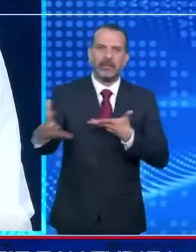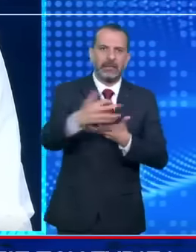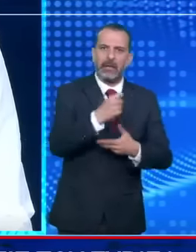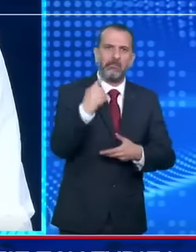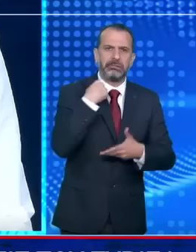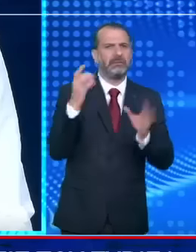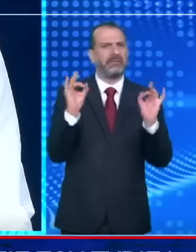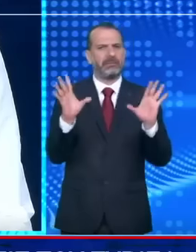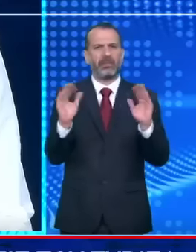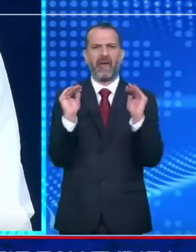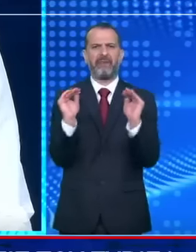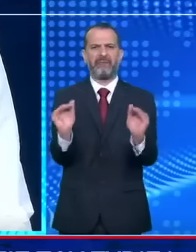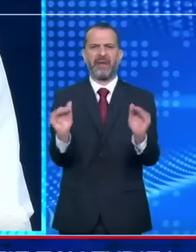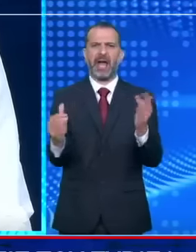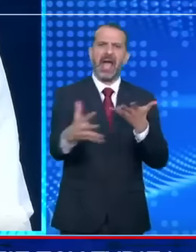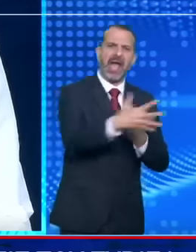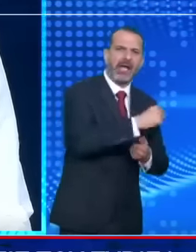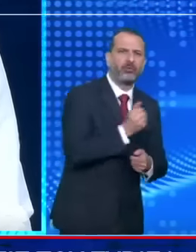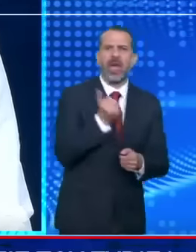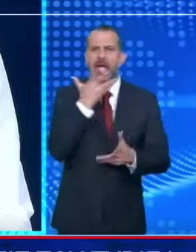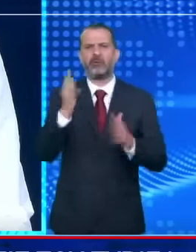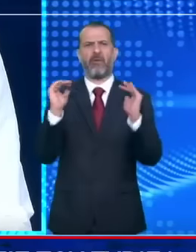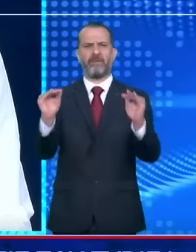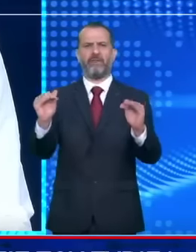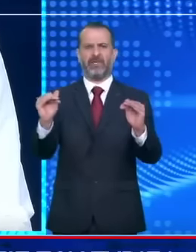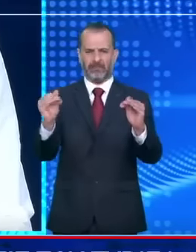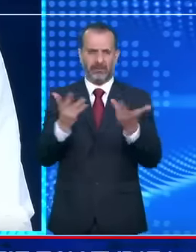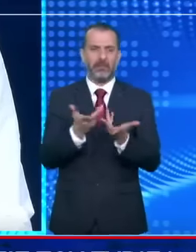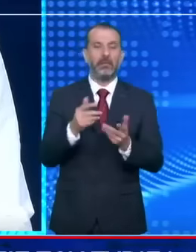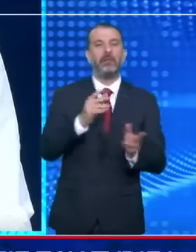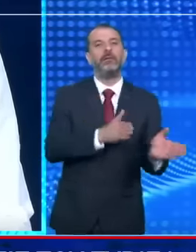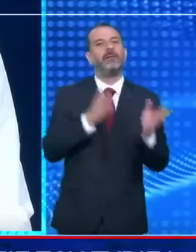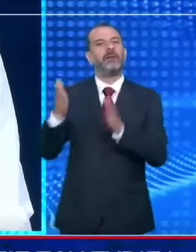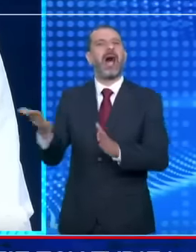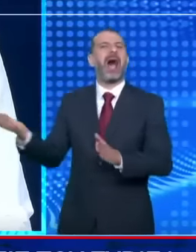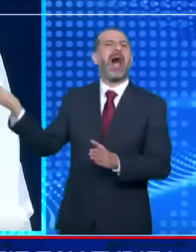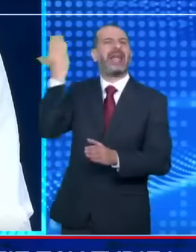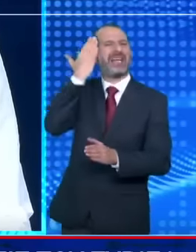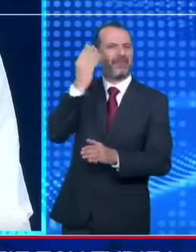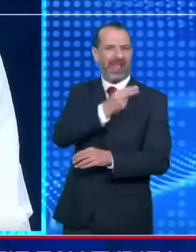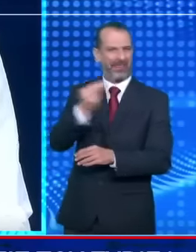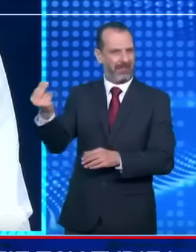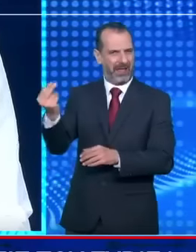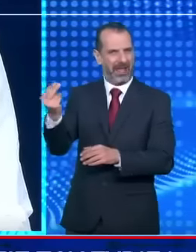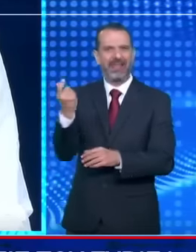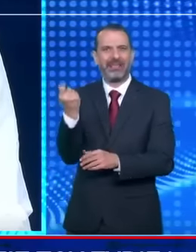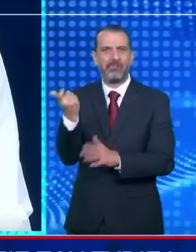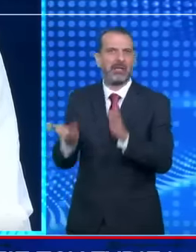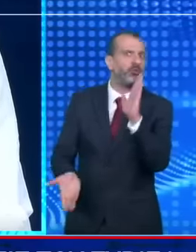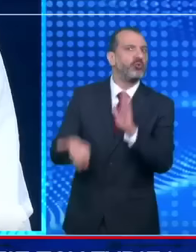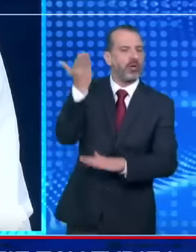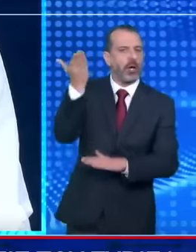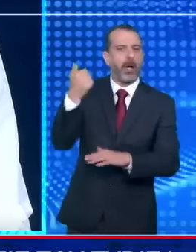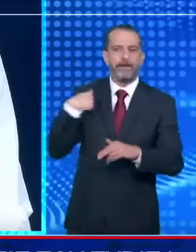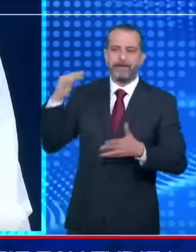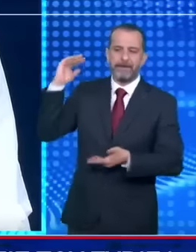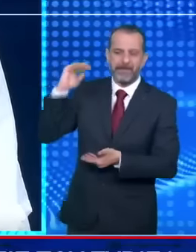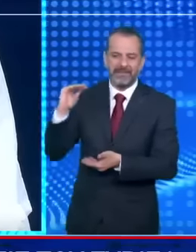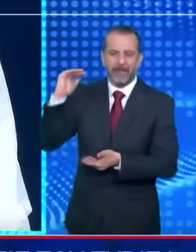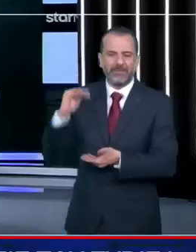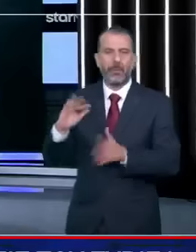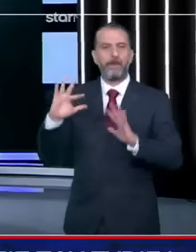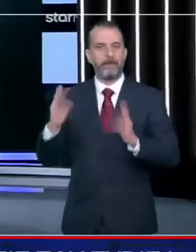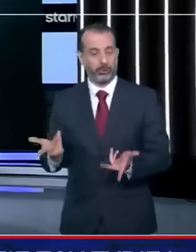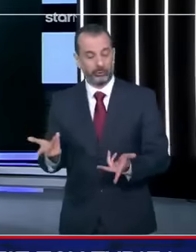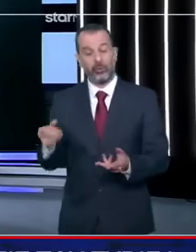μας. Για την ακρίβεια που λέει πάλι η άλλη πρόταση νόμου, που λέει ότι η ακρίβεια κάνει τόσα δισεκατομμύρια.